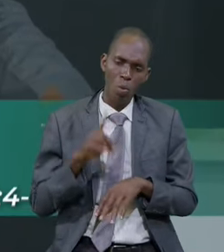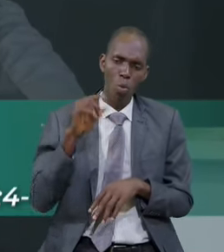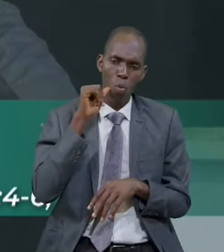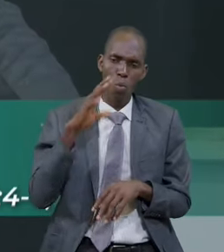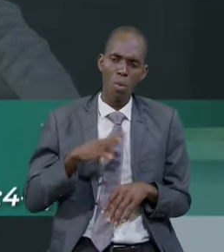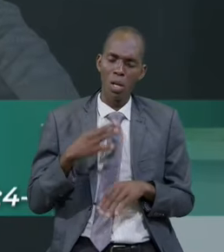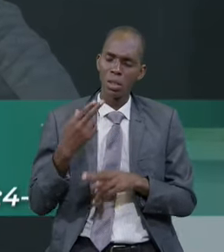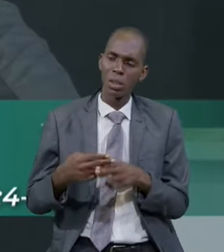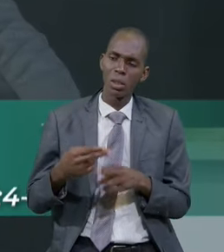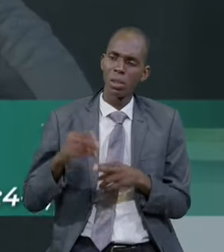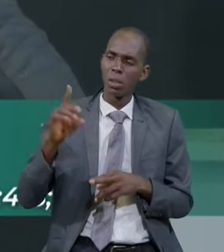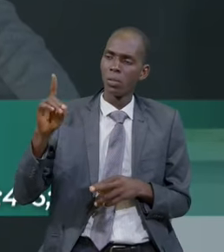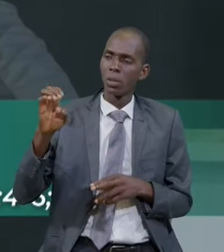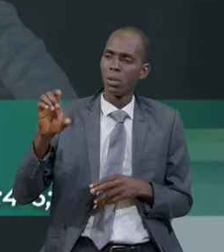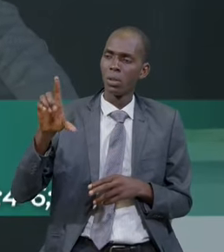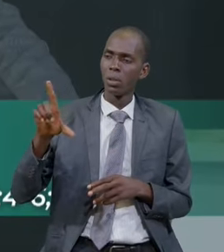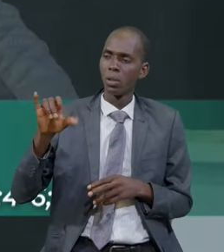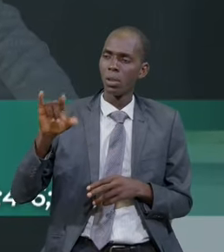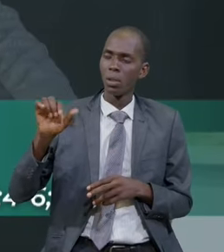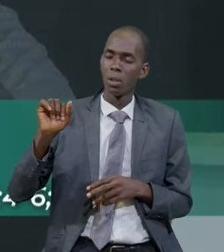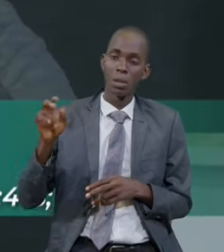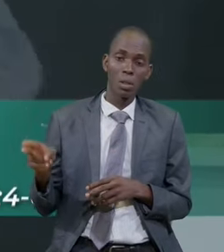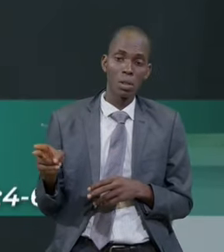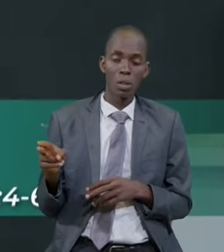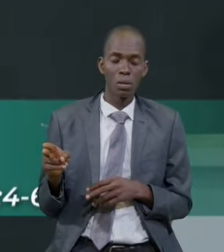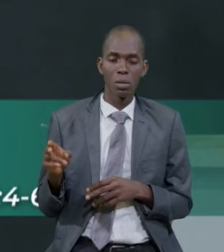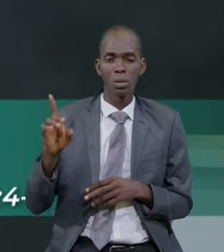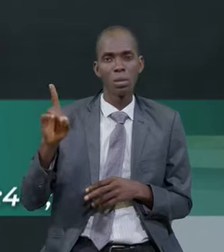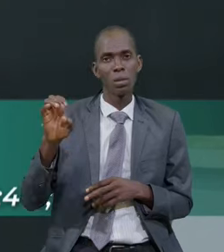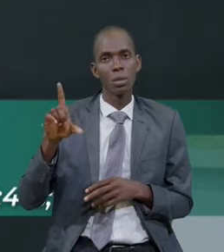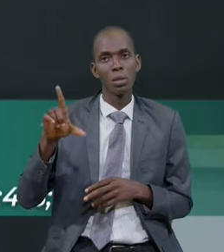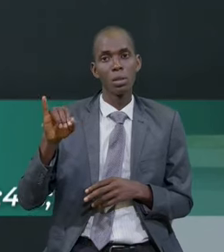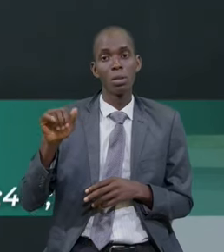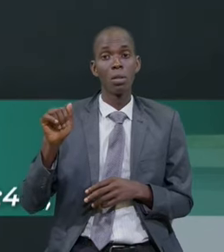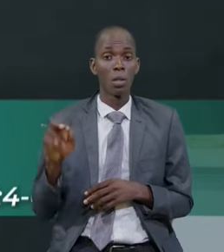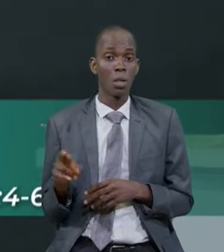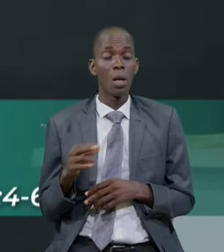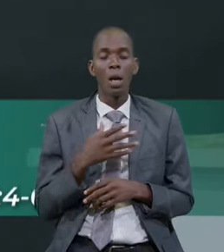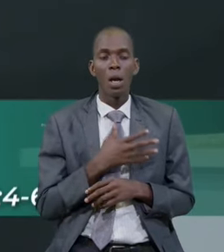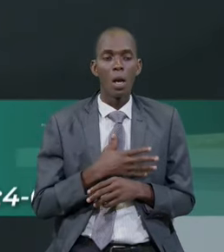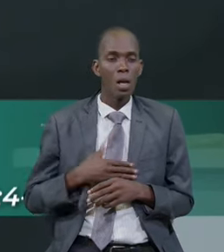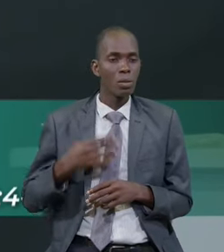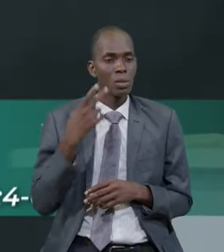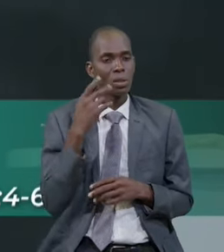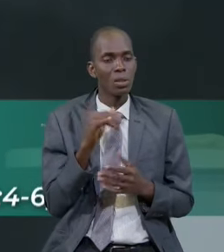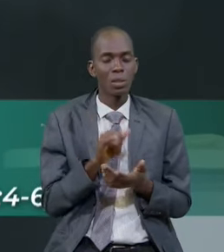pas, il n'avait pas le don de la parole de connaissance, comme Élisée.